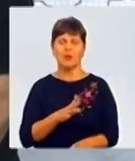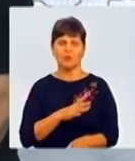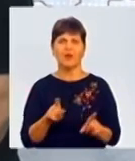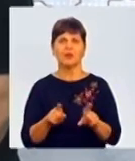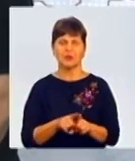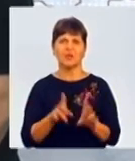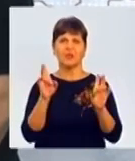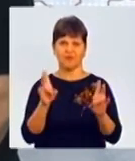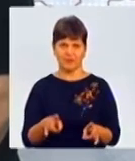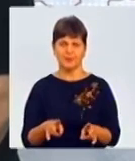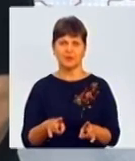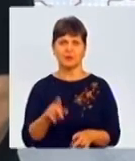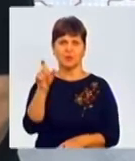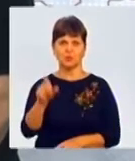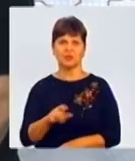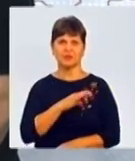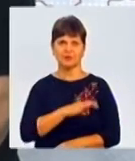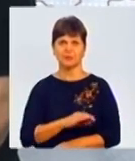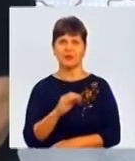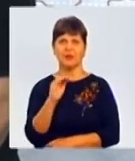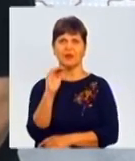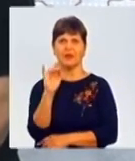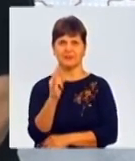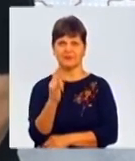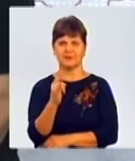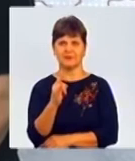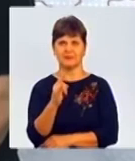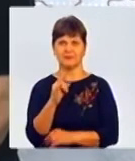навіть використовує дитячі надувні круги,